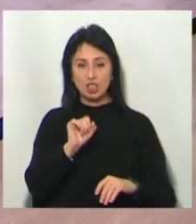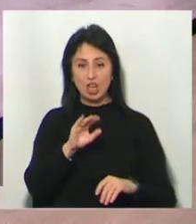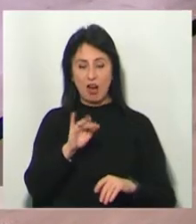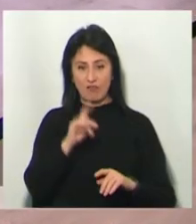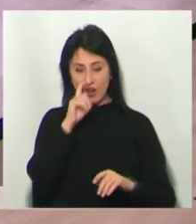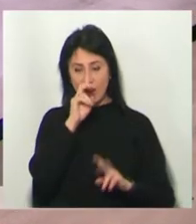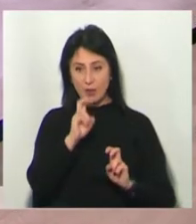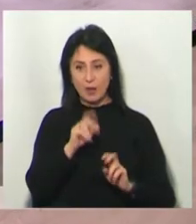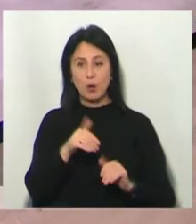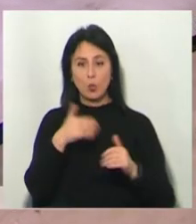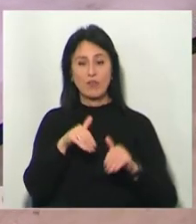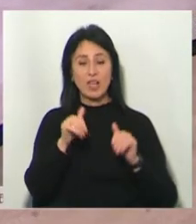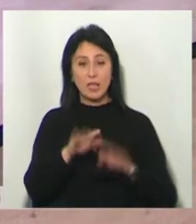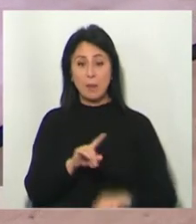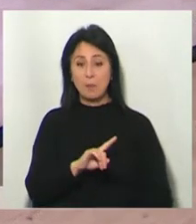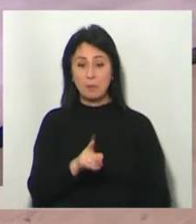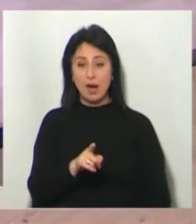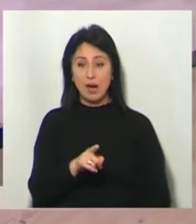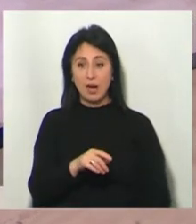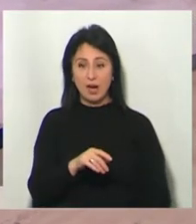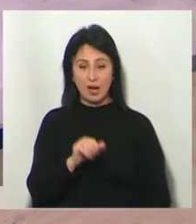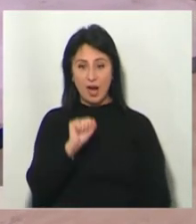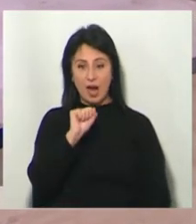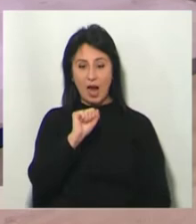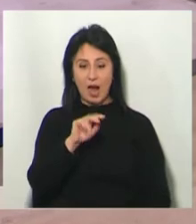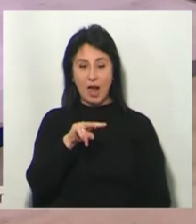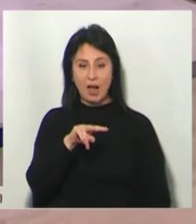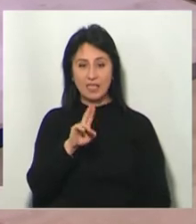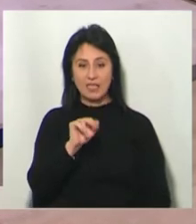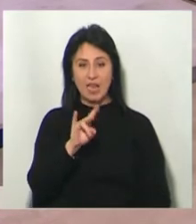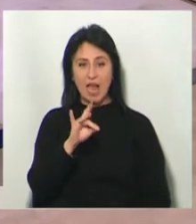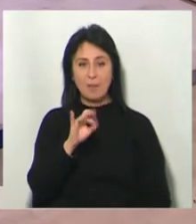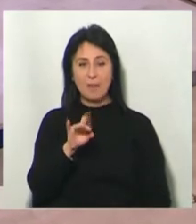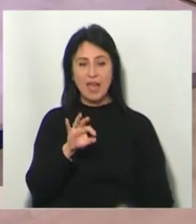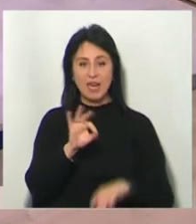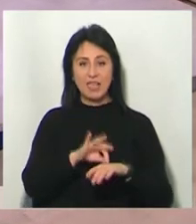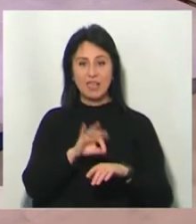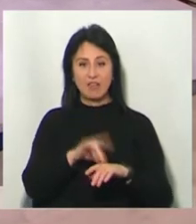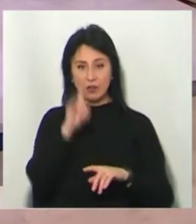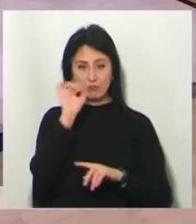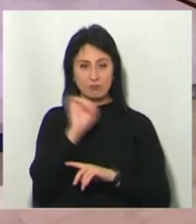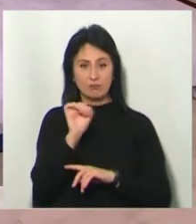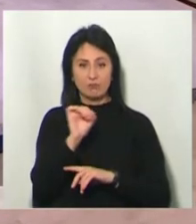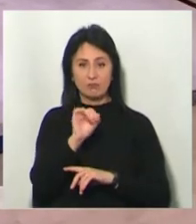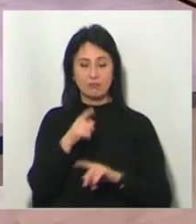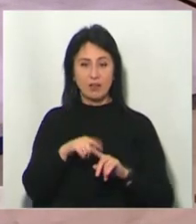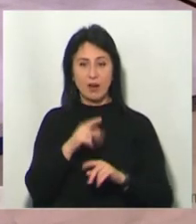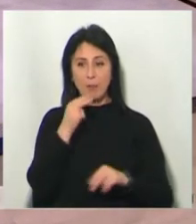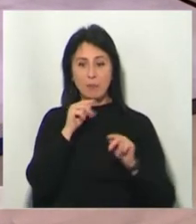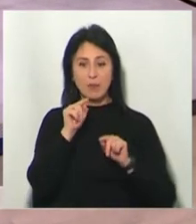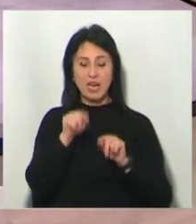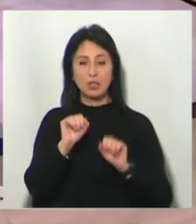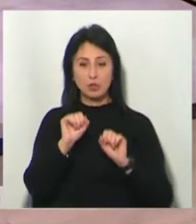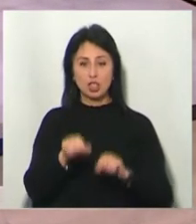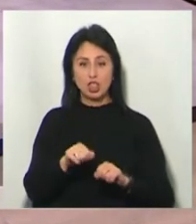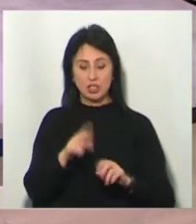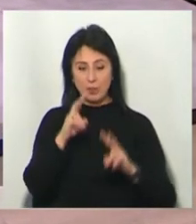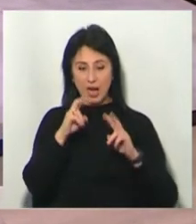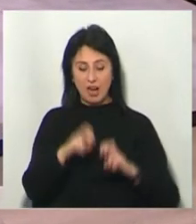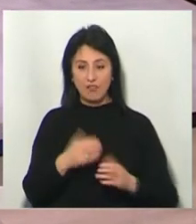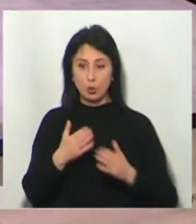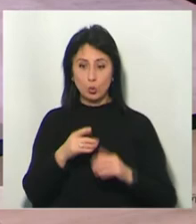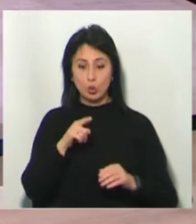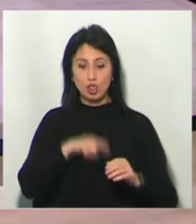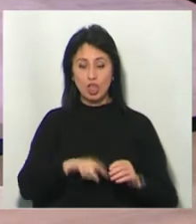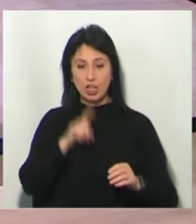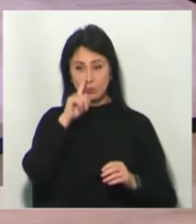უკვე დიდი ხანია დადგენილია, მაგრამ ალცჰაიმერის დაავადების გამომწვევთა შორის ერთ-ერთ ბრალდებულად შეიძლება განვიხილოთ თუ